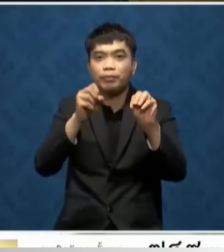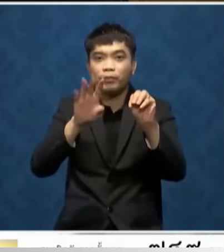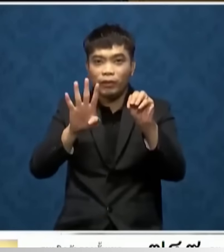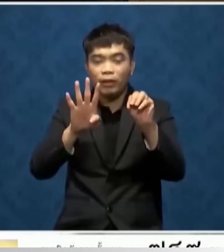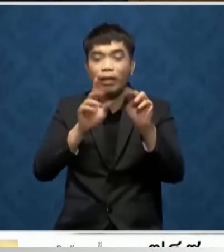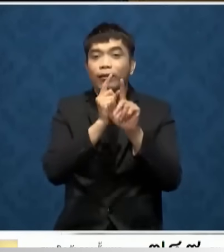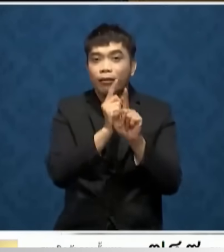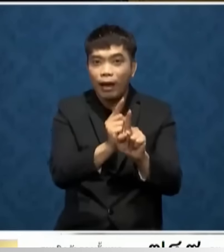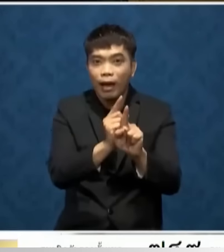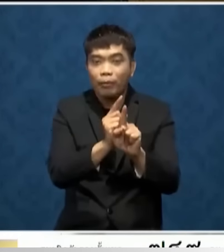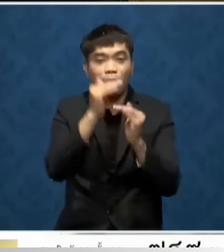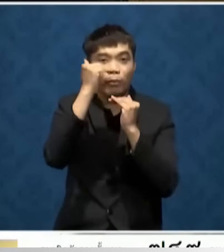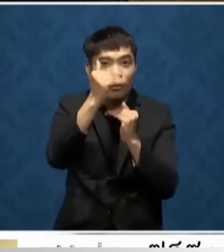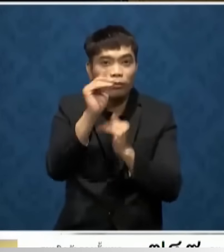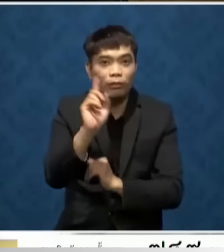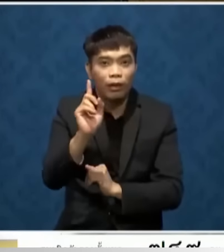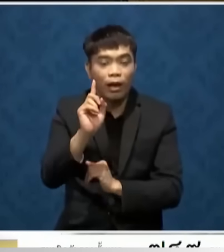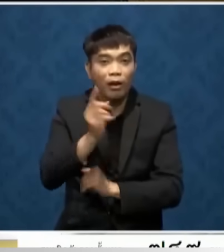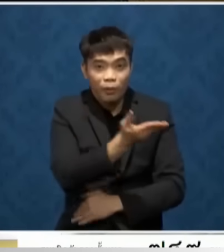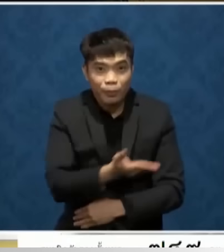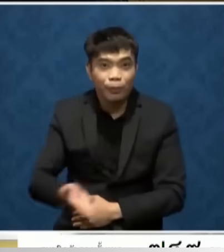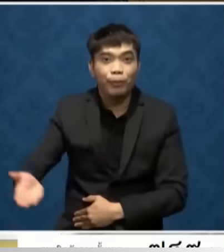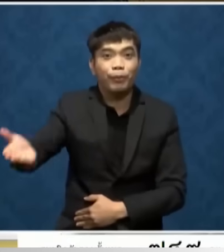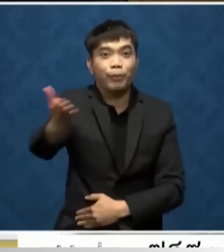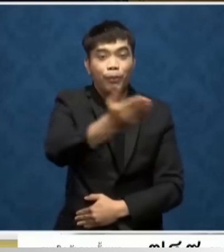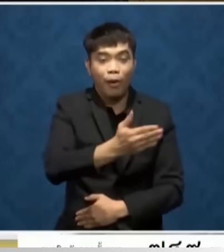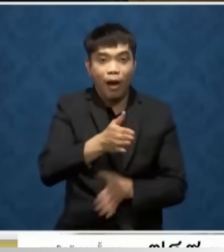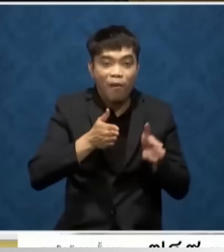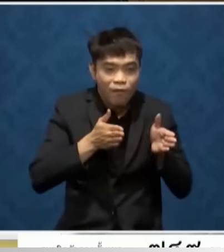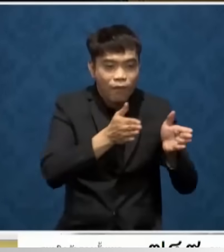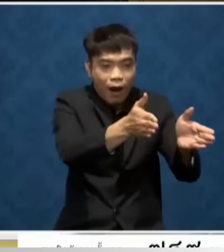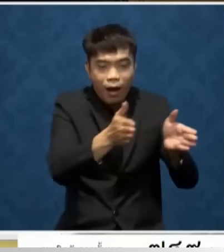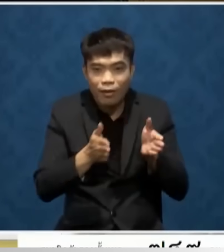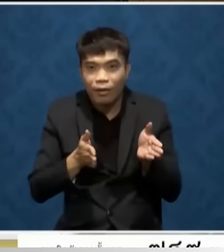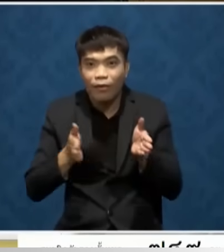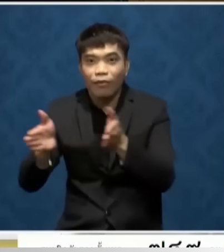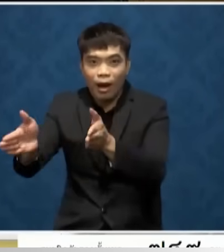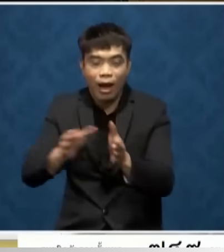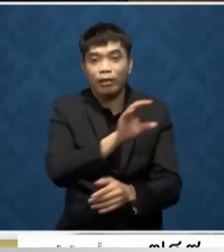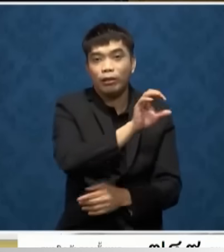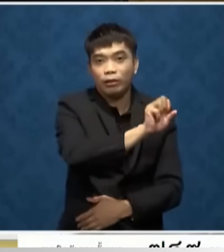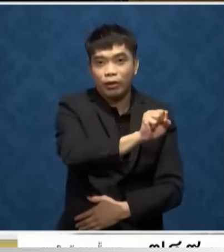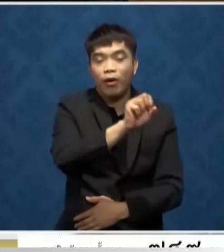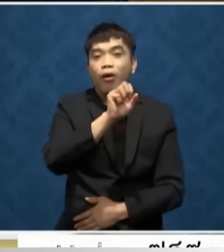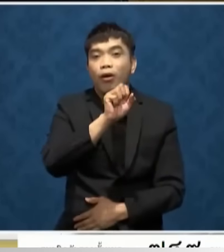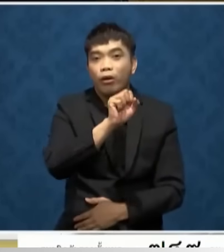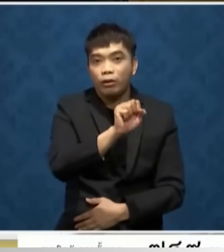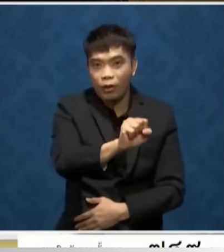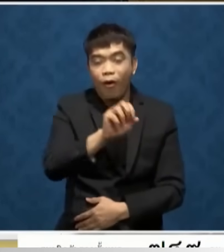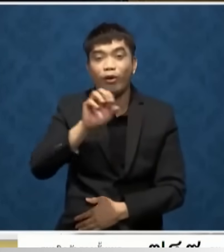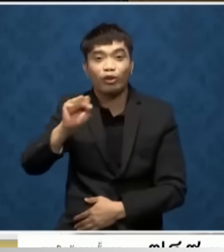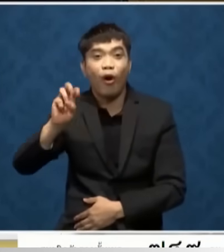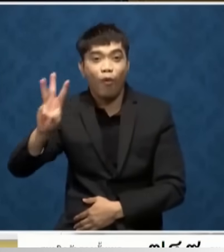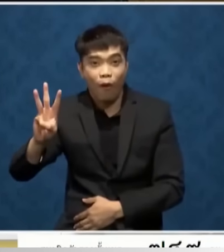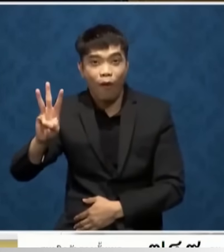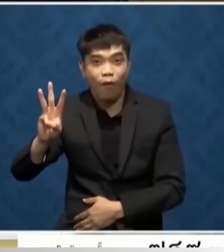114ก็บัญญัติให้ถือว่าพวกเราทั้งสองฝ่ายทั้งสมาชิกสภาผู้แทนราษฎรและสว.